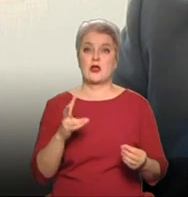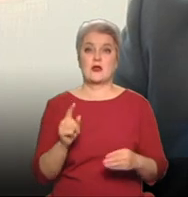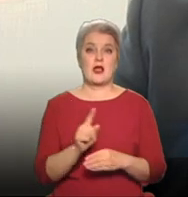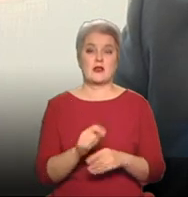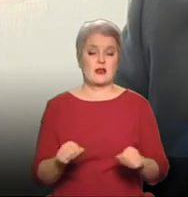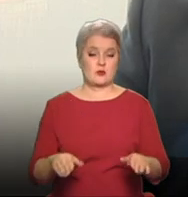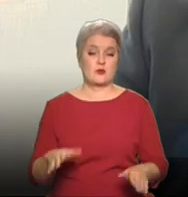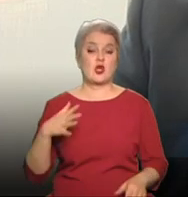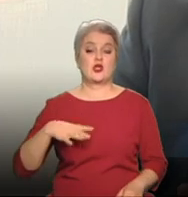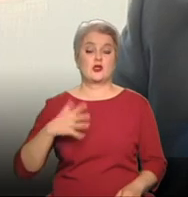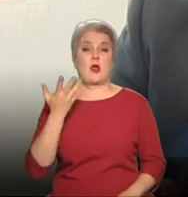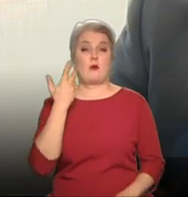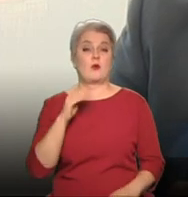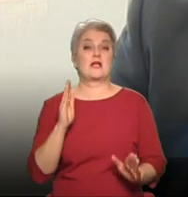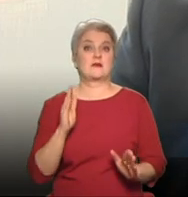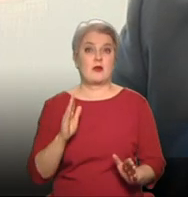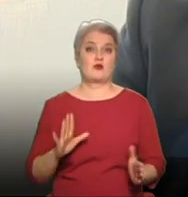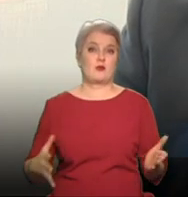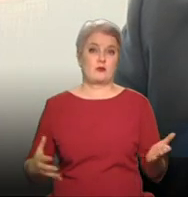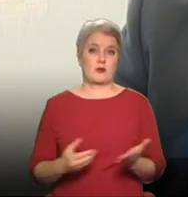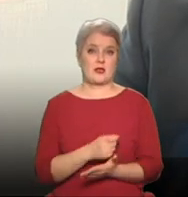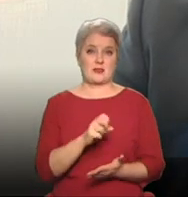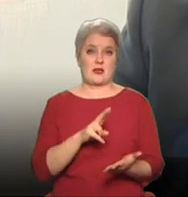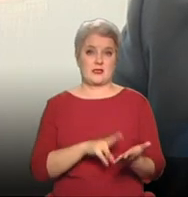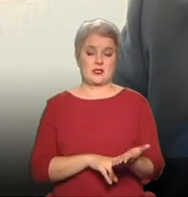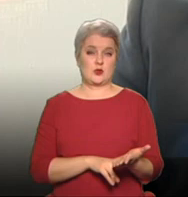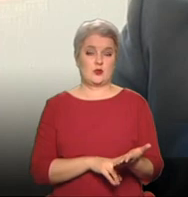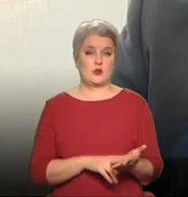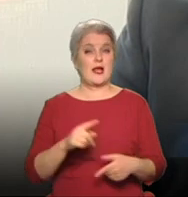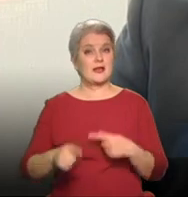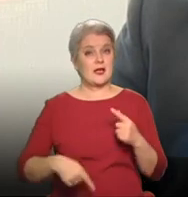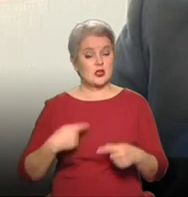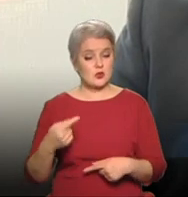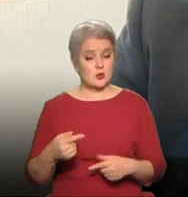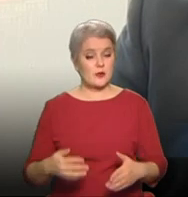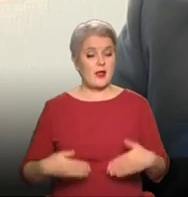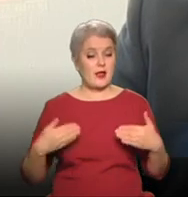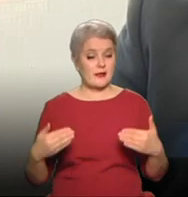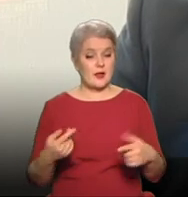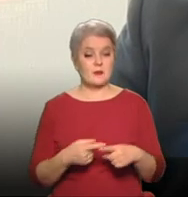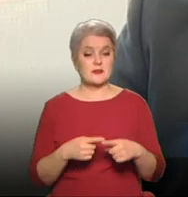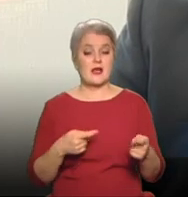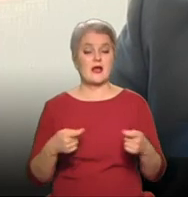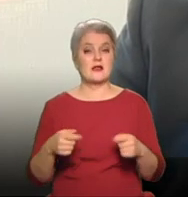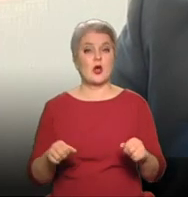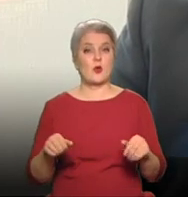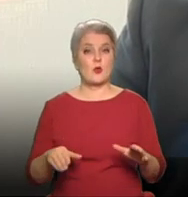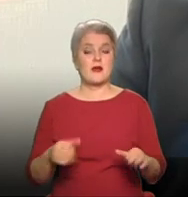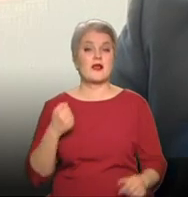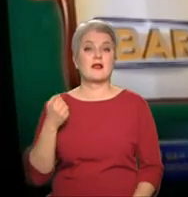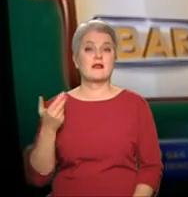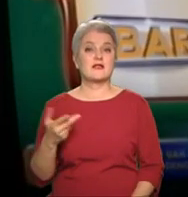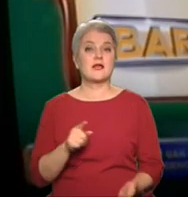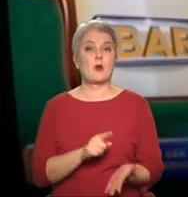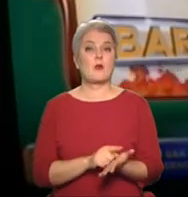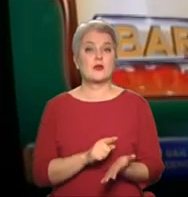станеться, щоб сплачувати за ліцензію. І наступний етап – це врегулювання низки податкових